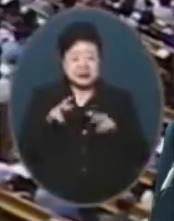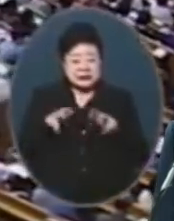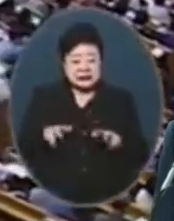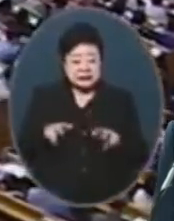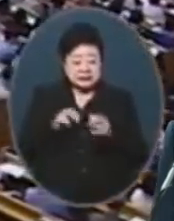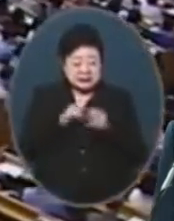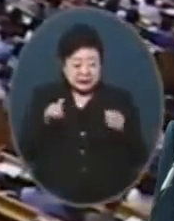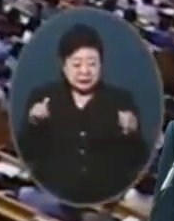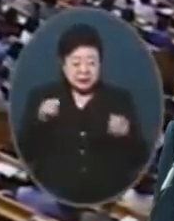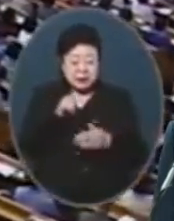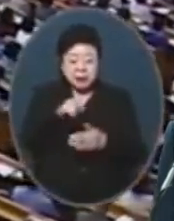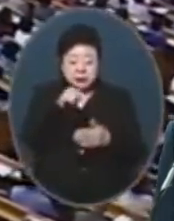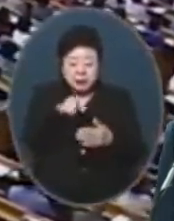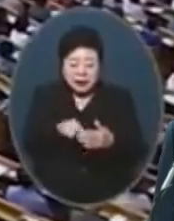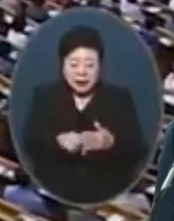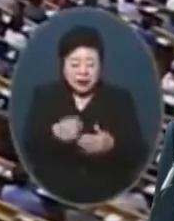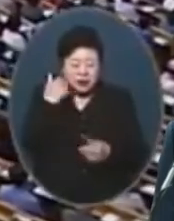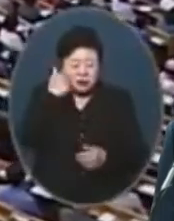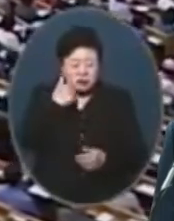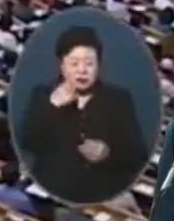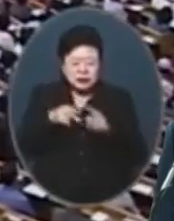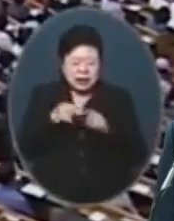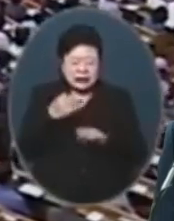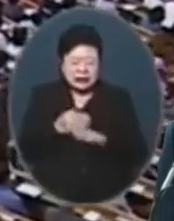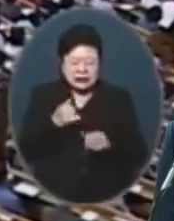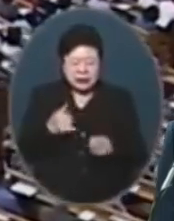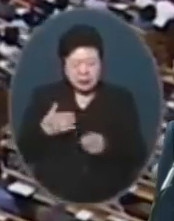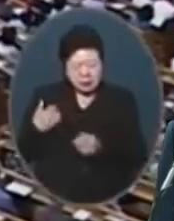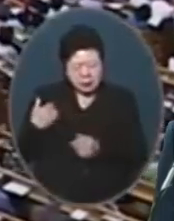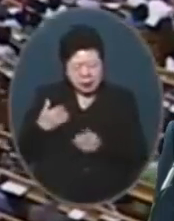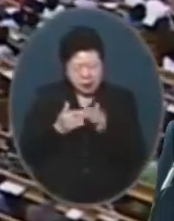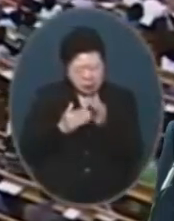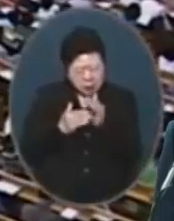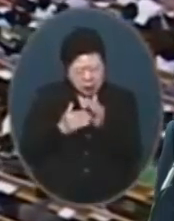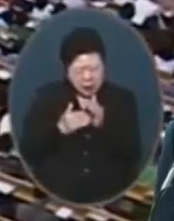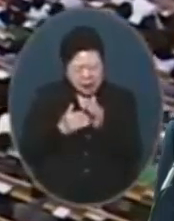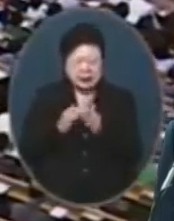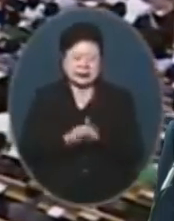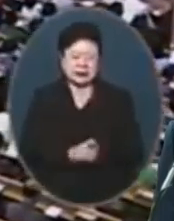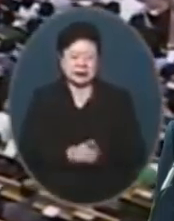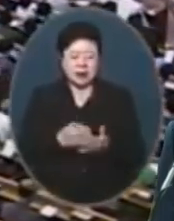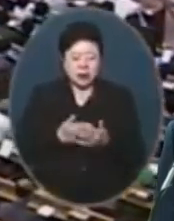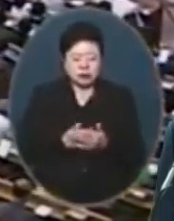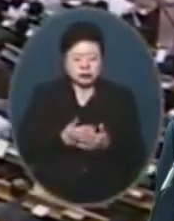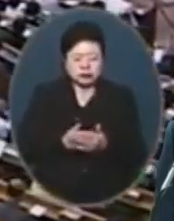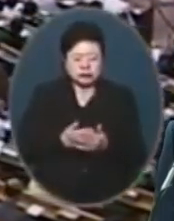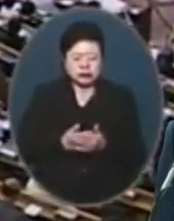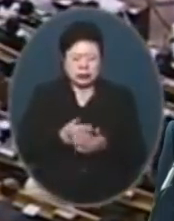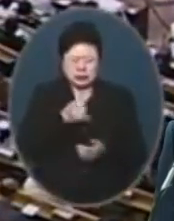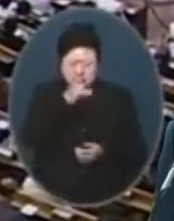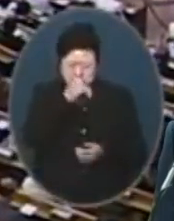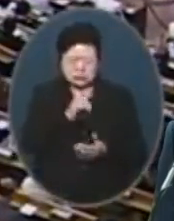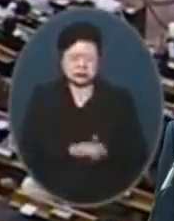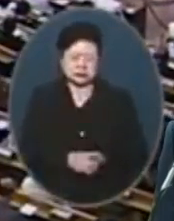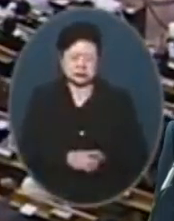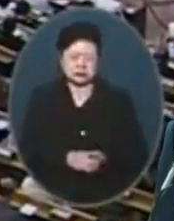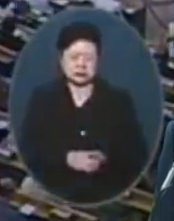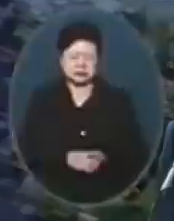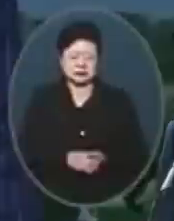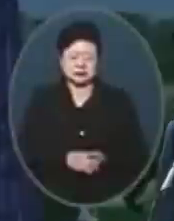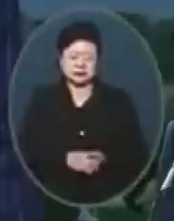현대인들은 누구나 마음속에 다른 사람이 알지 못하는 불안을 안고 있습니다.